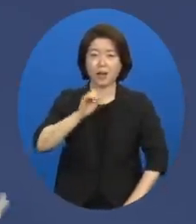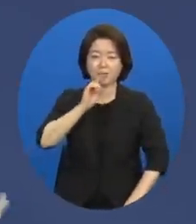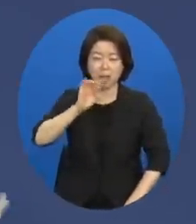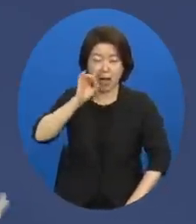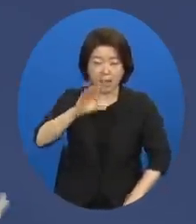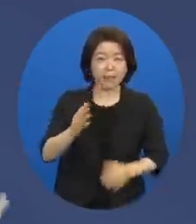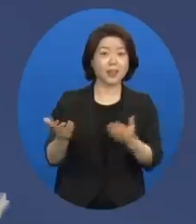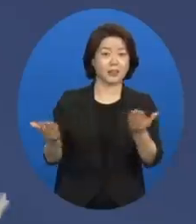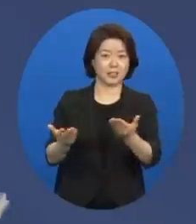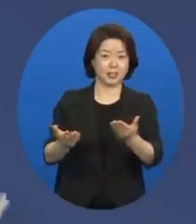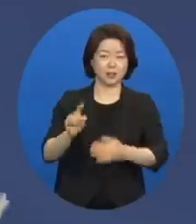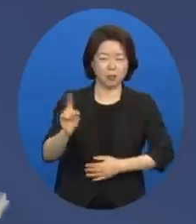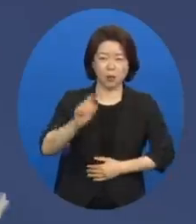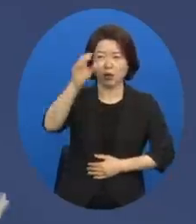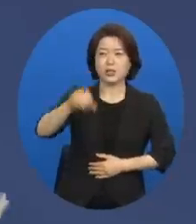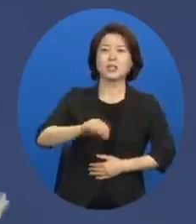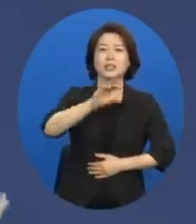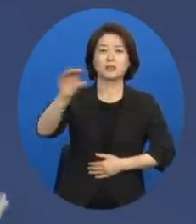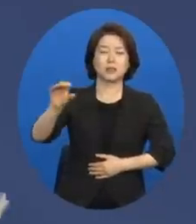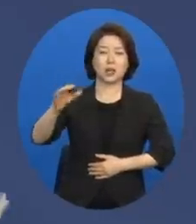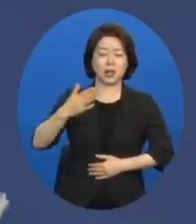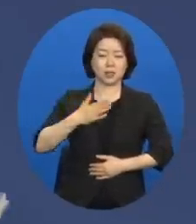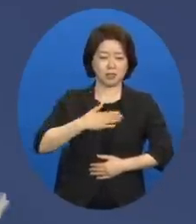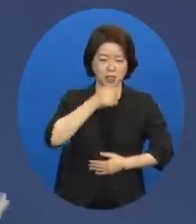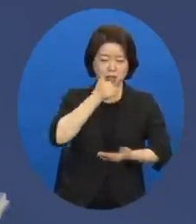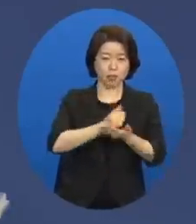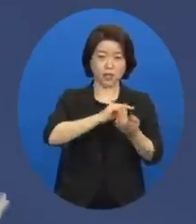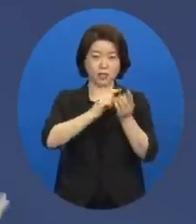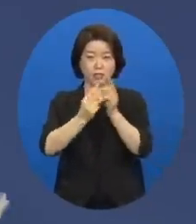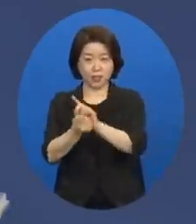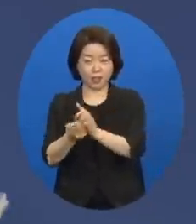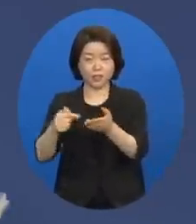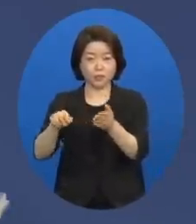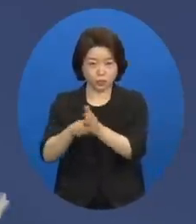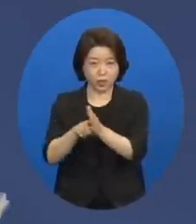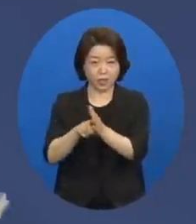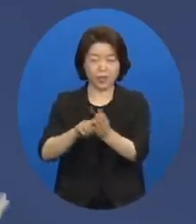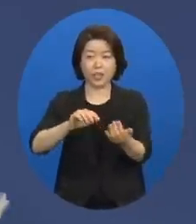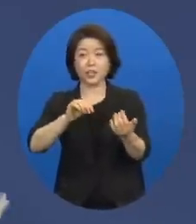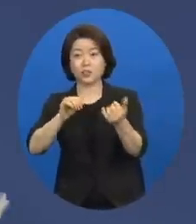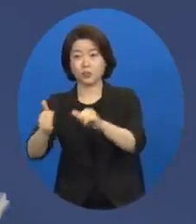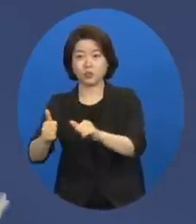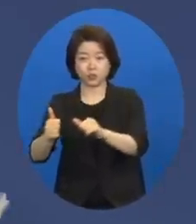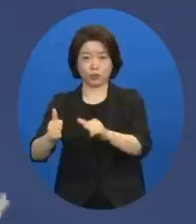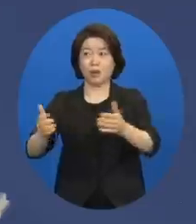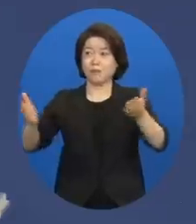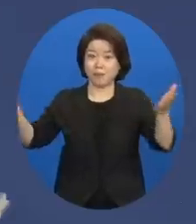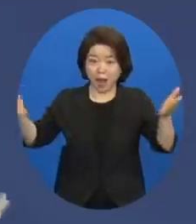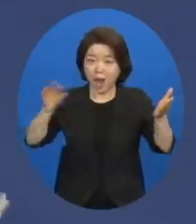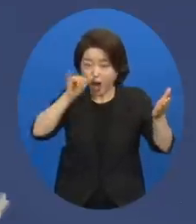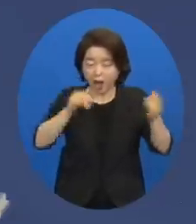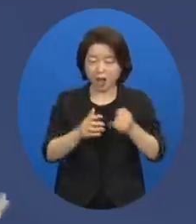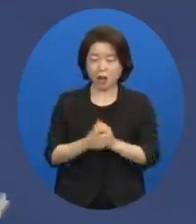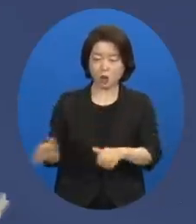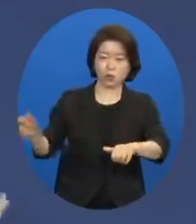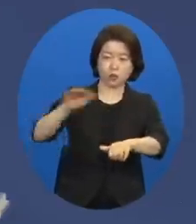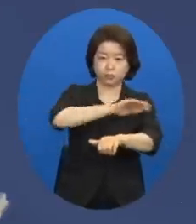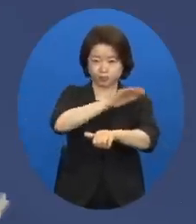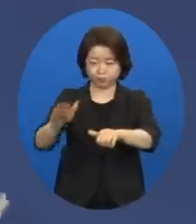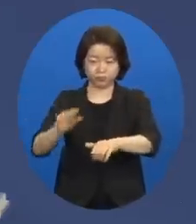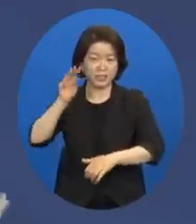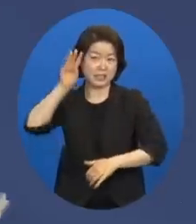일, 바로 십자가에서 우리 죄를 대속하시기 위해서 죽으시고 그리고 묻힌 지 사흘